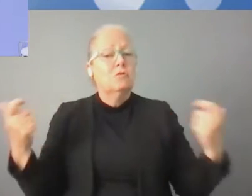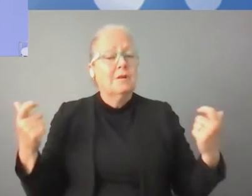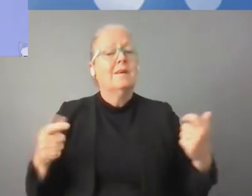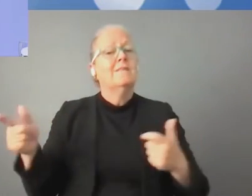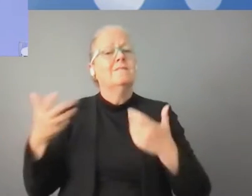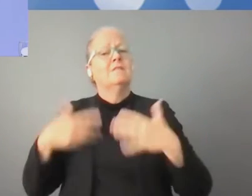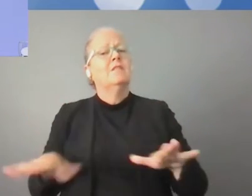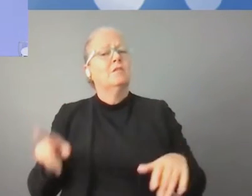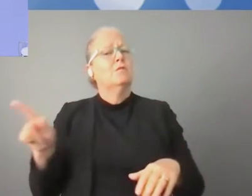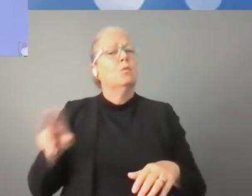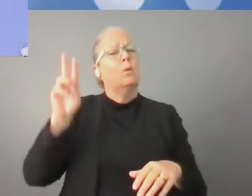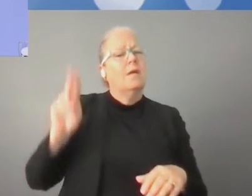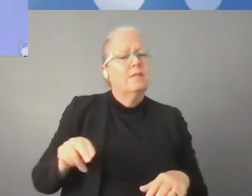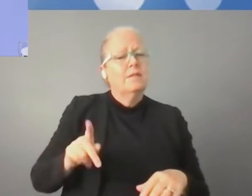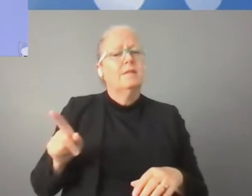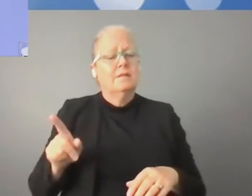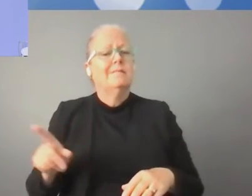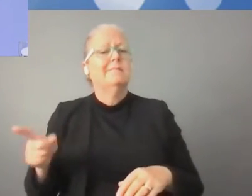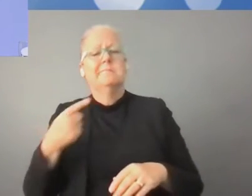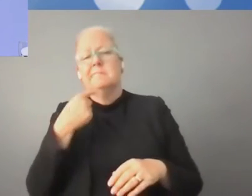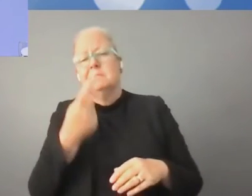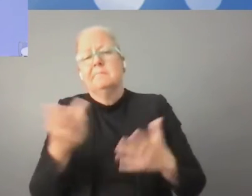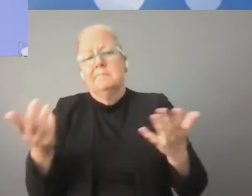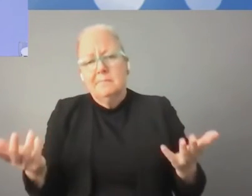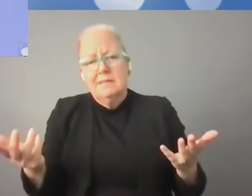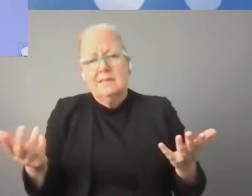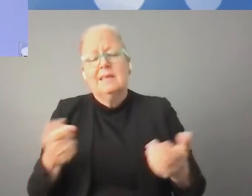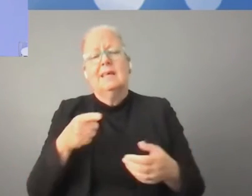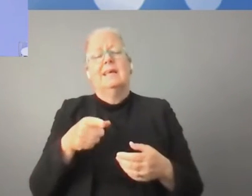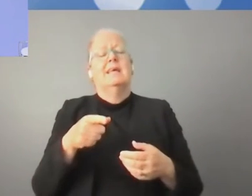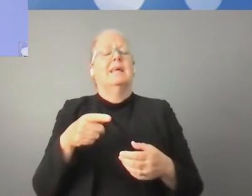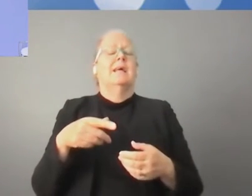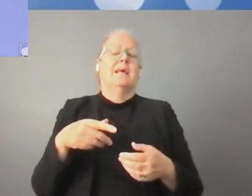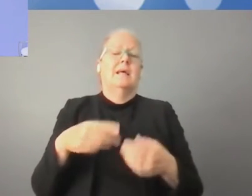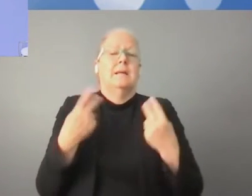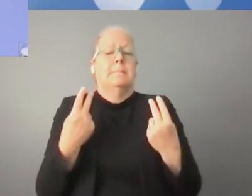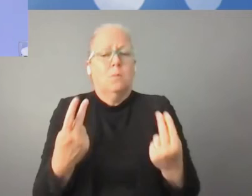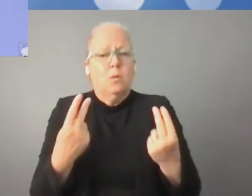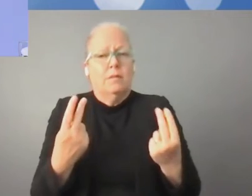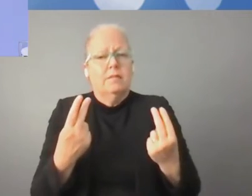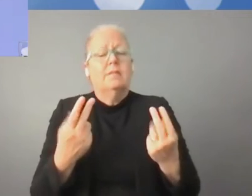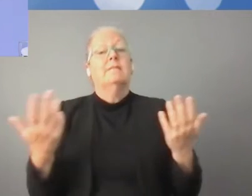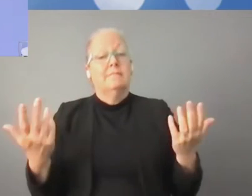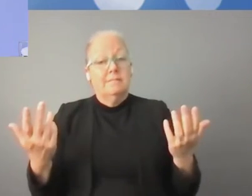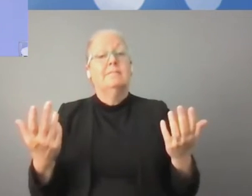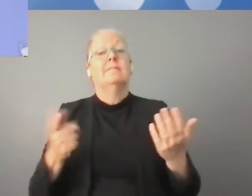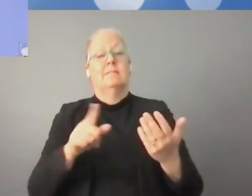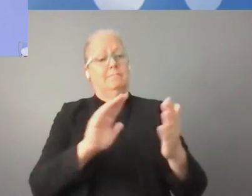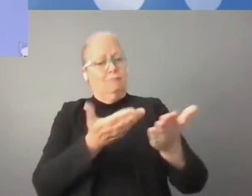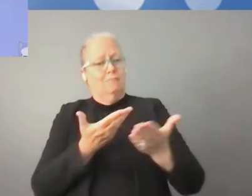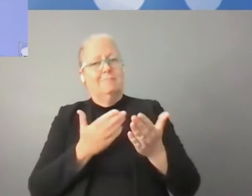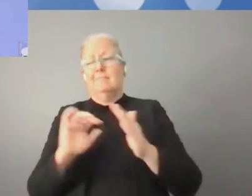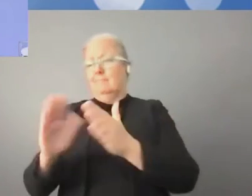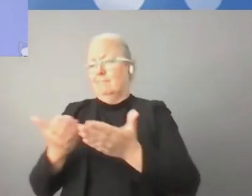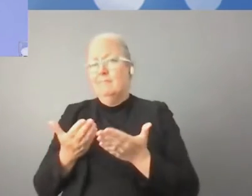мы выслушали очень много замечаний представителей польского правительства, польской власти и других